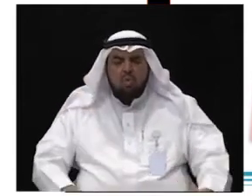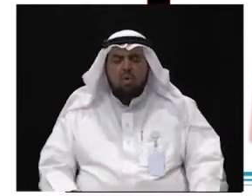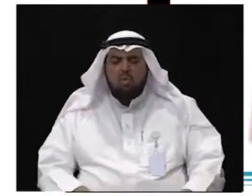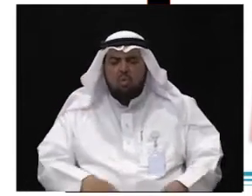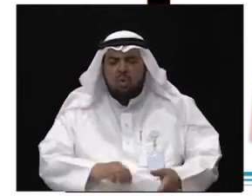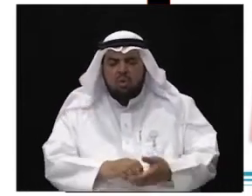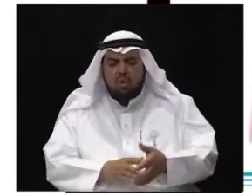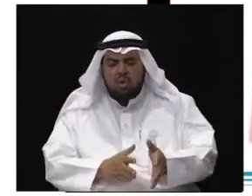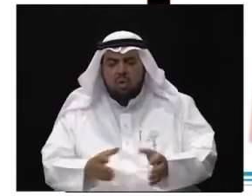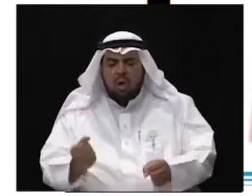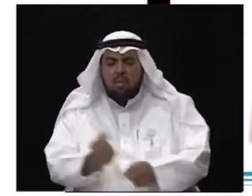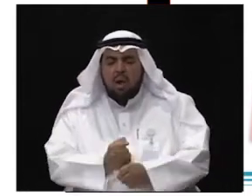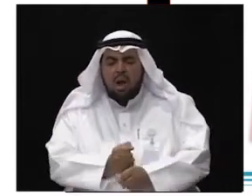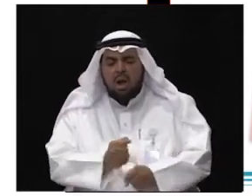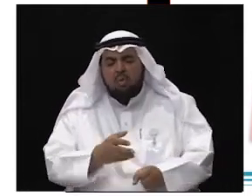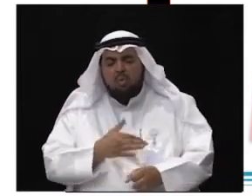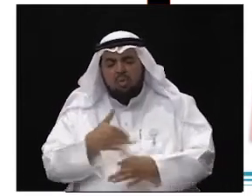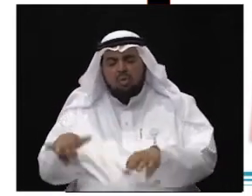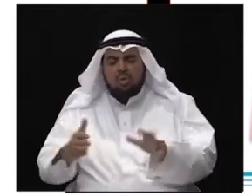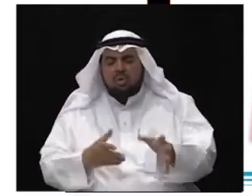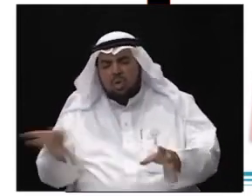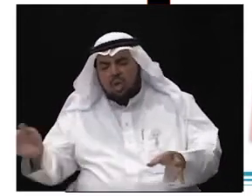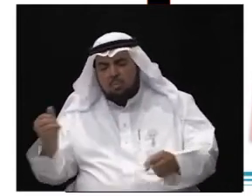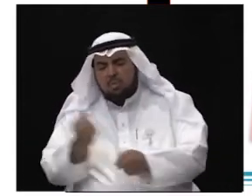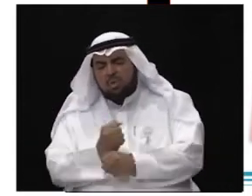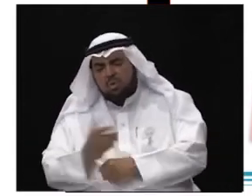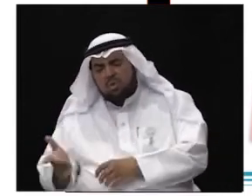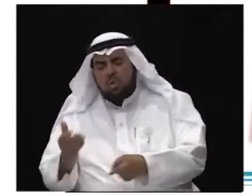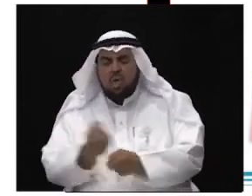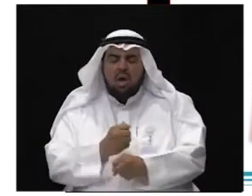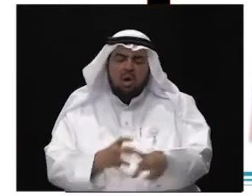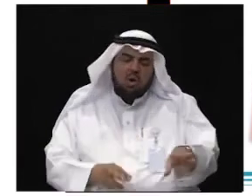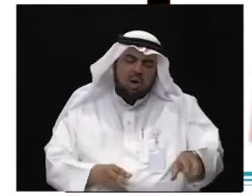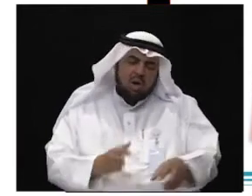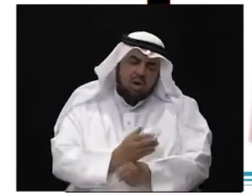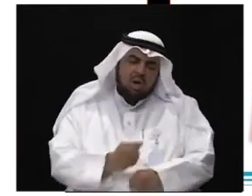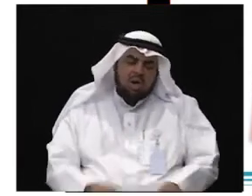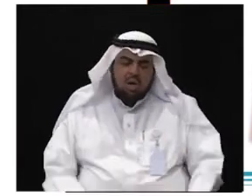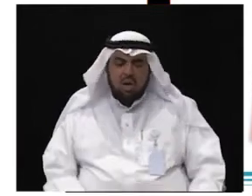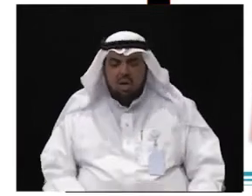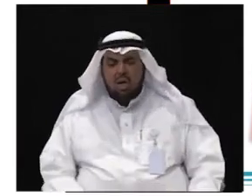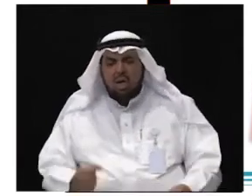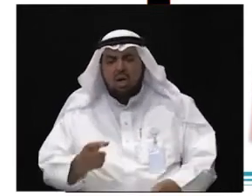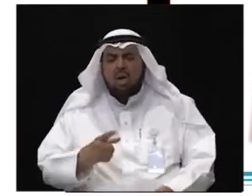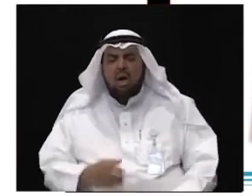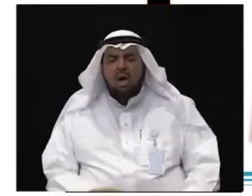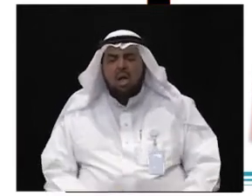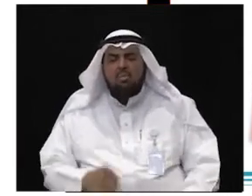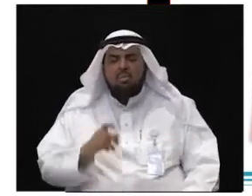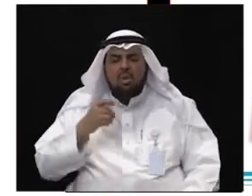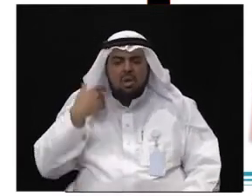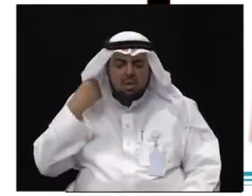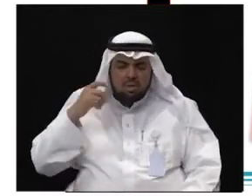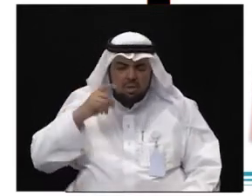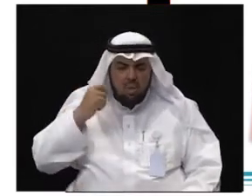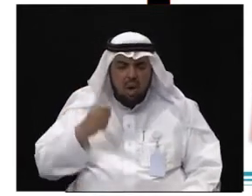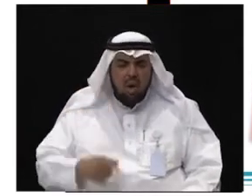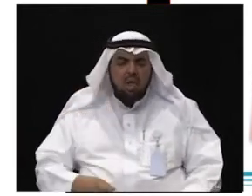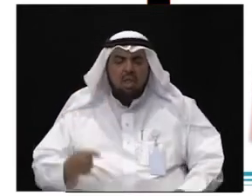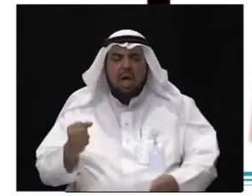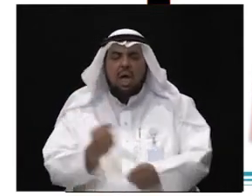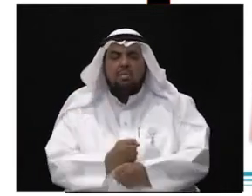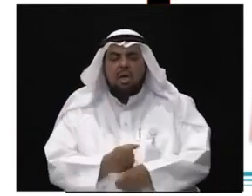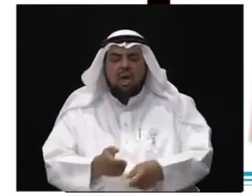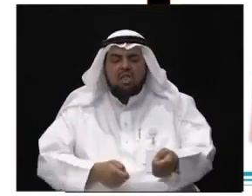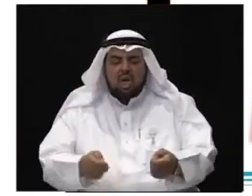المهام بينهما، بحيث يتولى عبد العزيز العمل على جهاز الحاسب الآلي، بينما تتولى نورا البحث